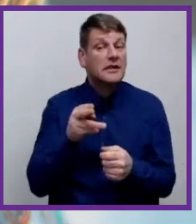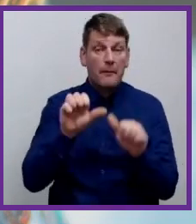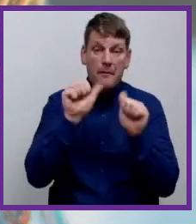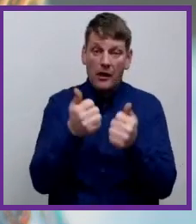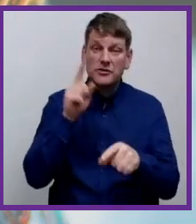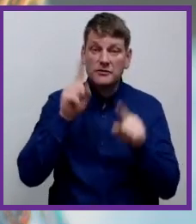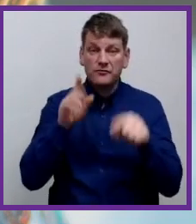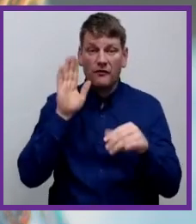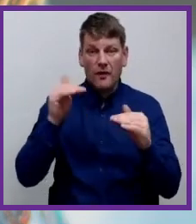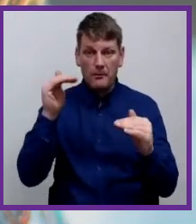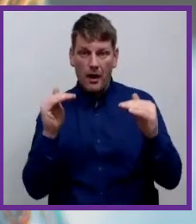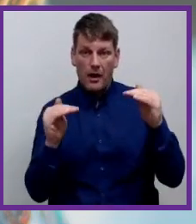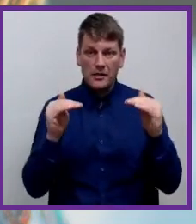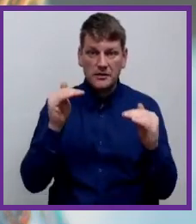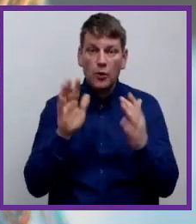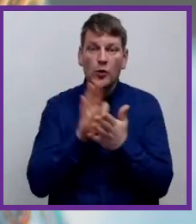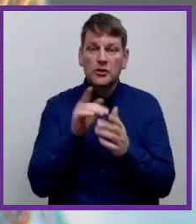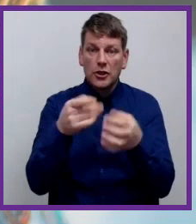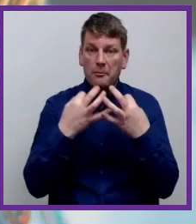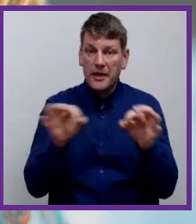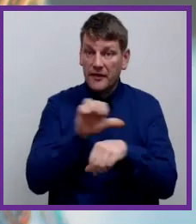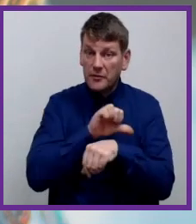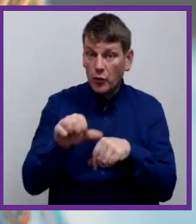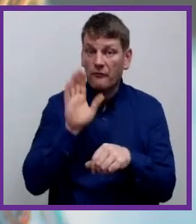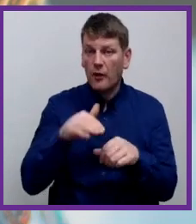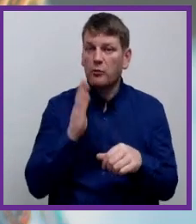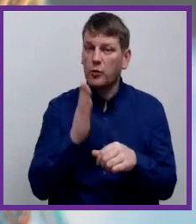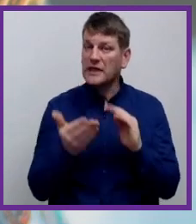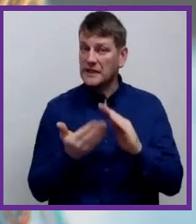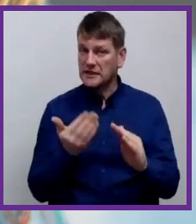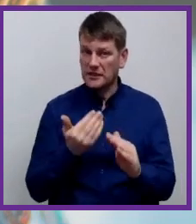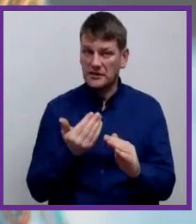nereti balansē uz šīs brīvības robežas un var kļūt izaicinoši un